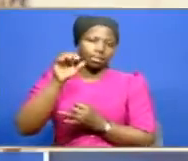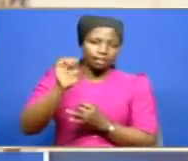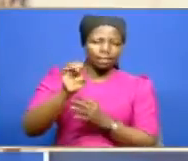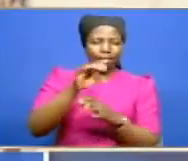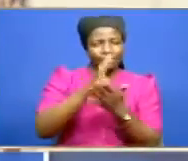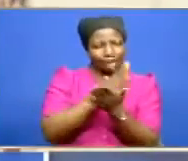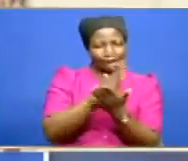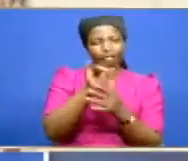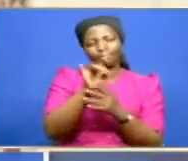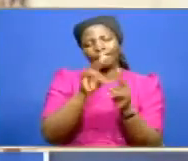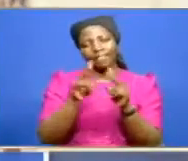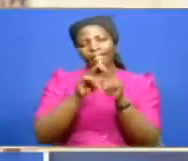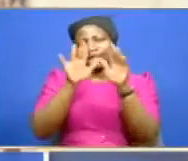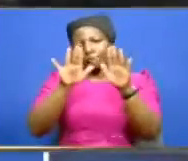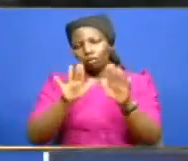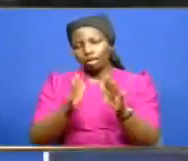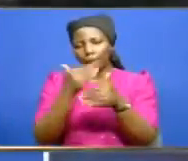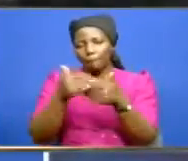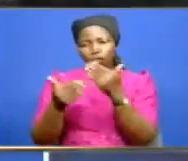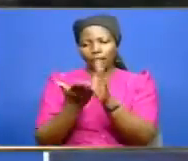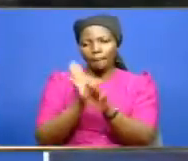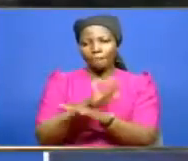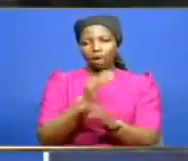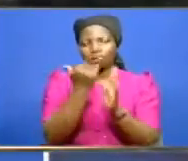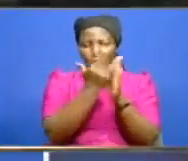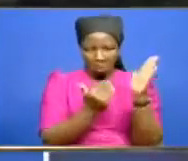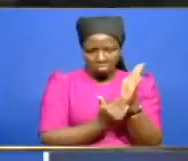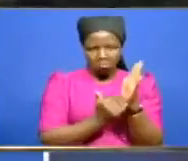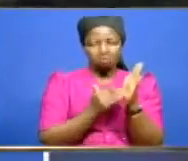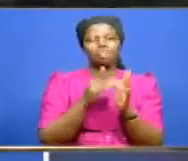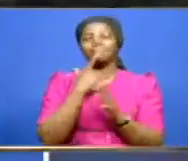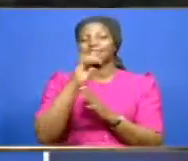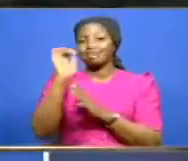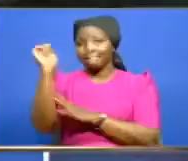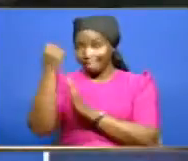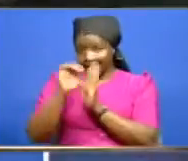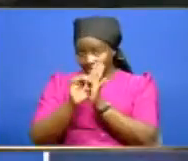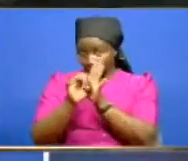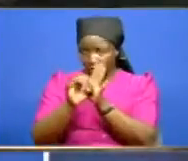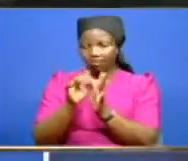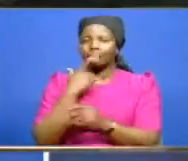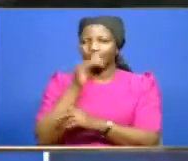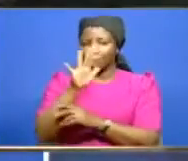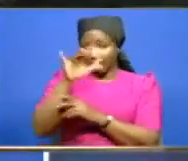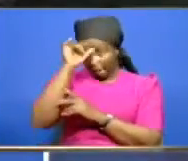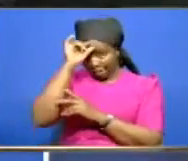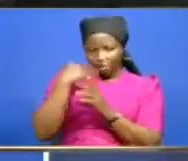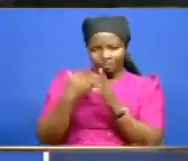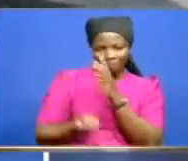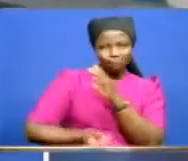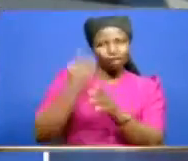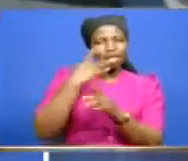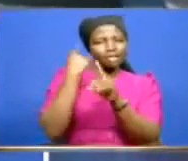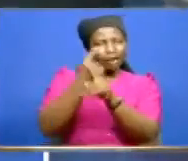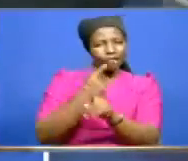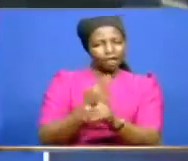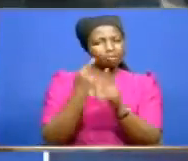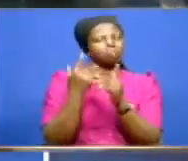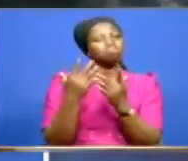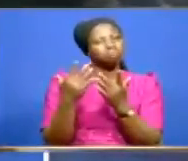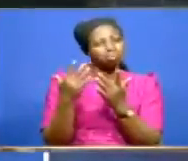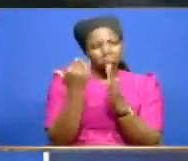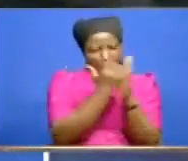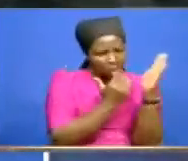Build Back Better program. Akitaja Kenya kama mfano, Rais Kenyatta alisema utawala wake umezindua mikakati ya kunusuru uchumi wa